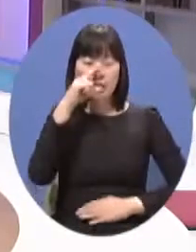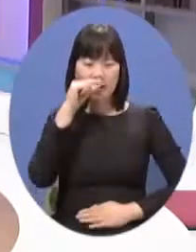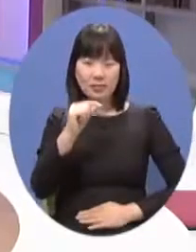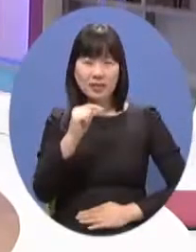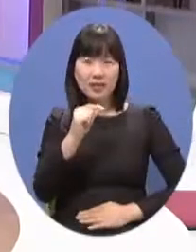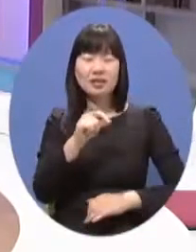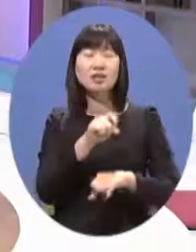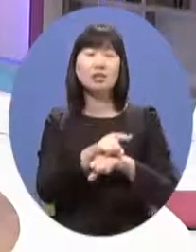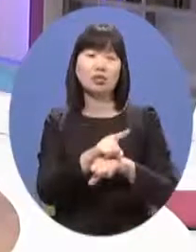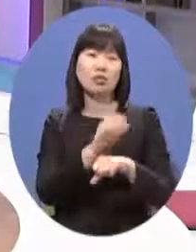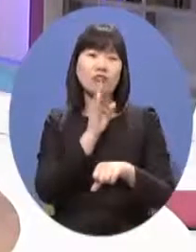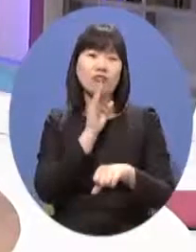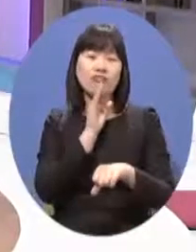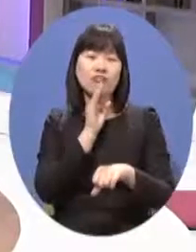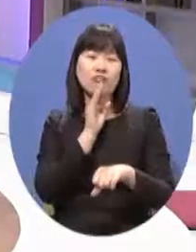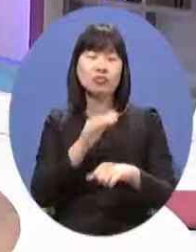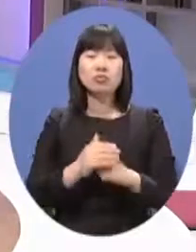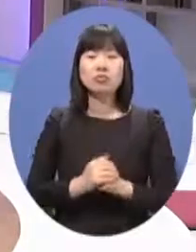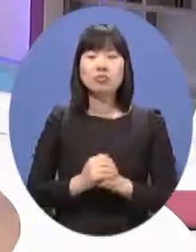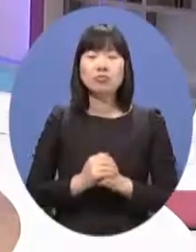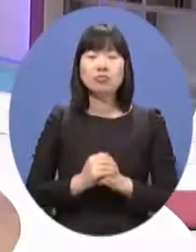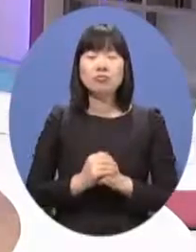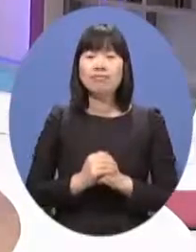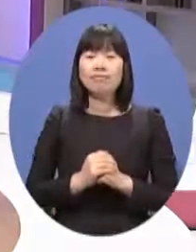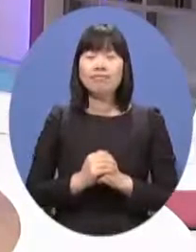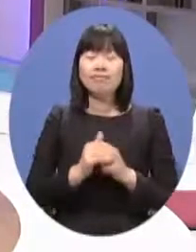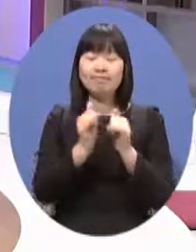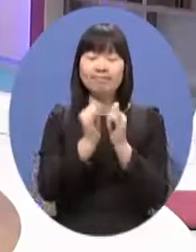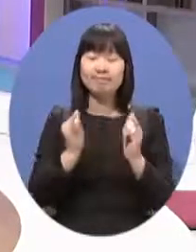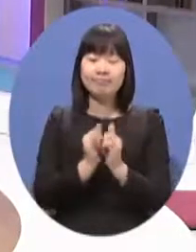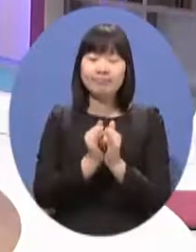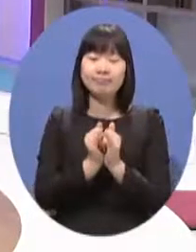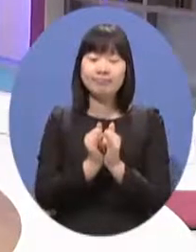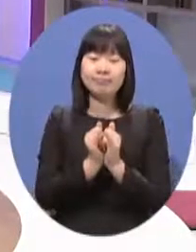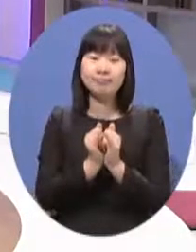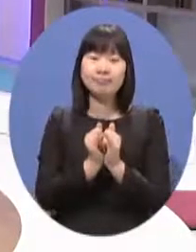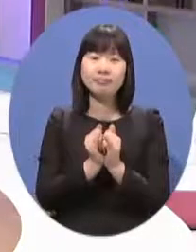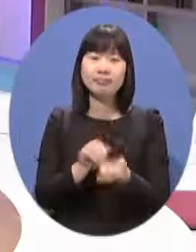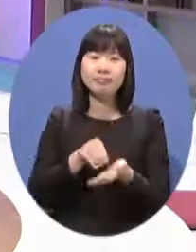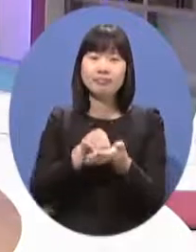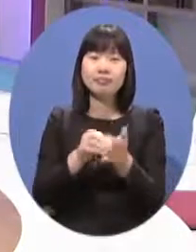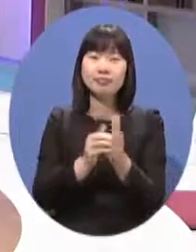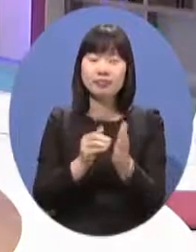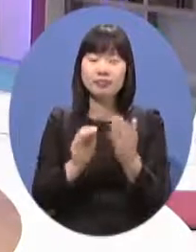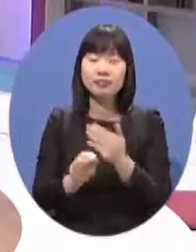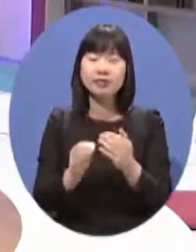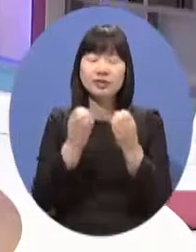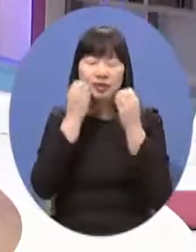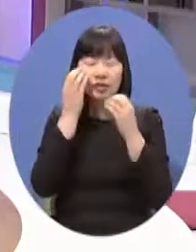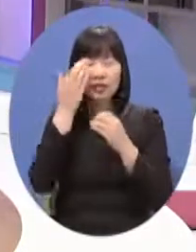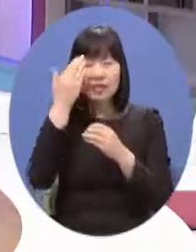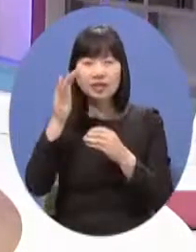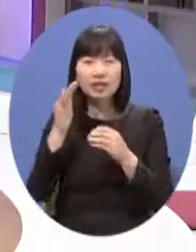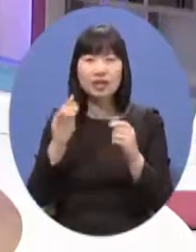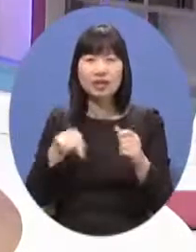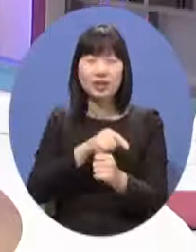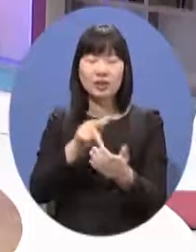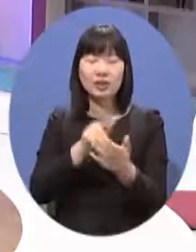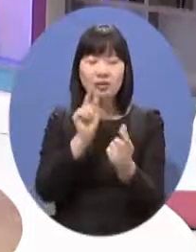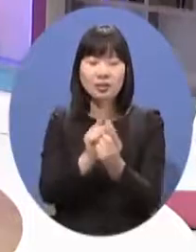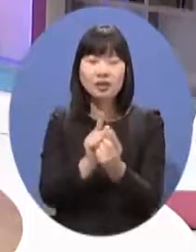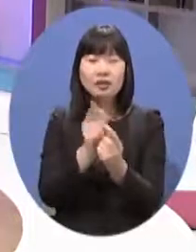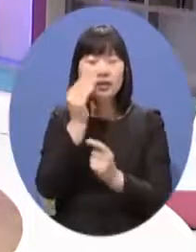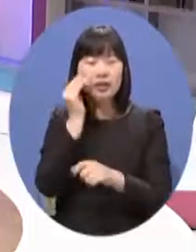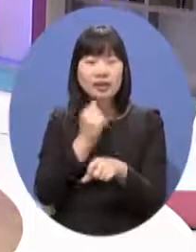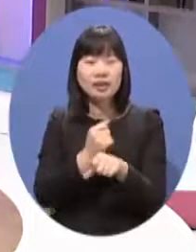예민하고 이런 성격이에요. 근데 이런 아이들이 이렇게 사회에 나가가지고 이렇게 새로운 낯선 환경에 갔을 때 적응한다든지 이런 게